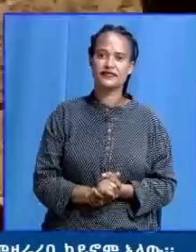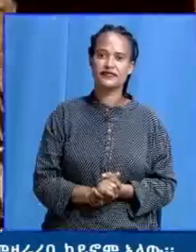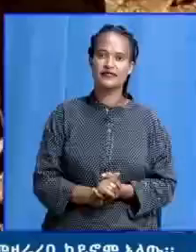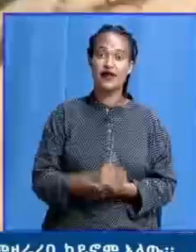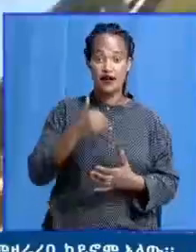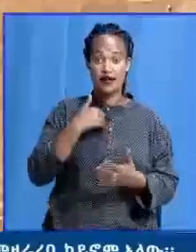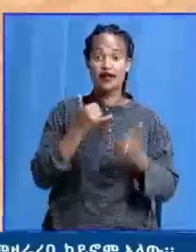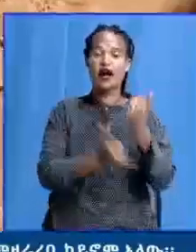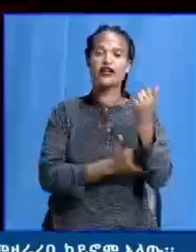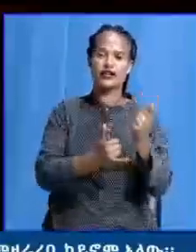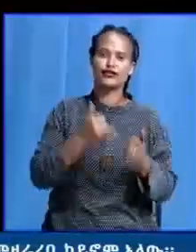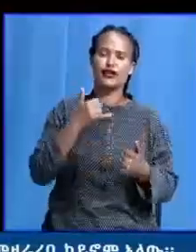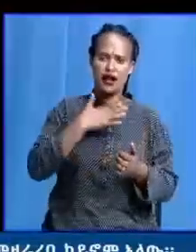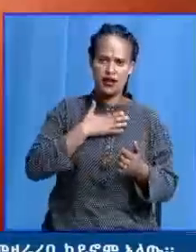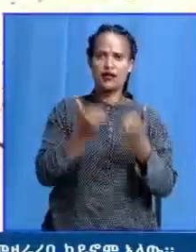አለን ለሀገራችን።